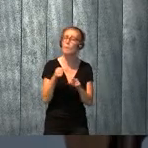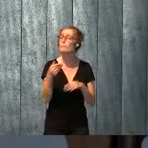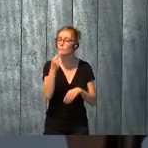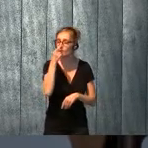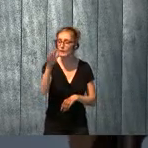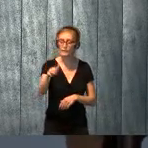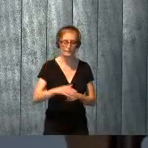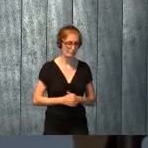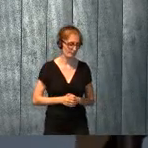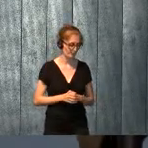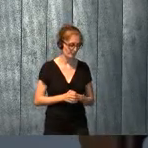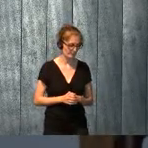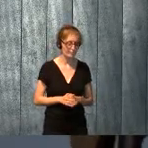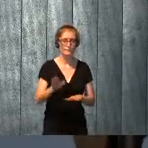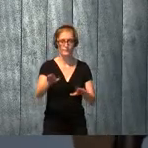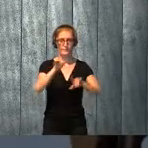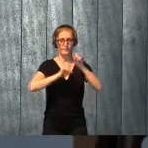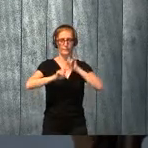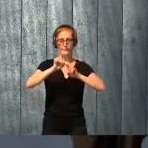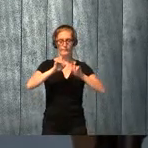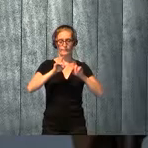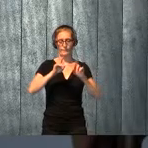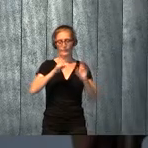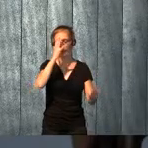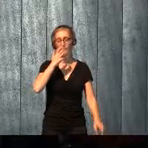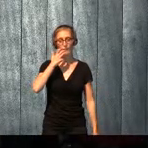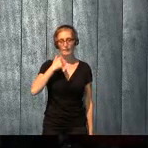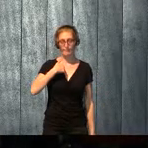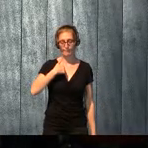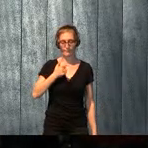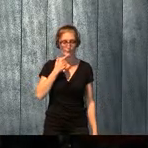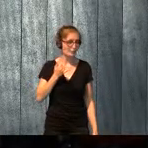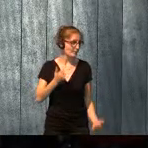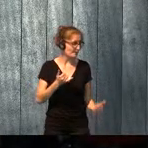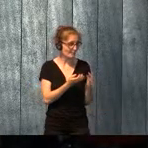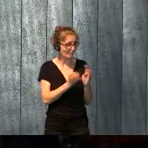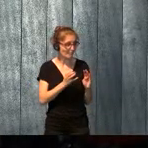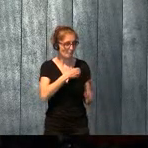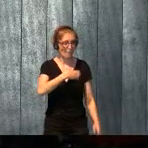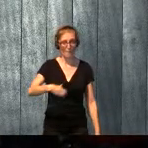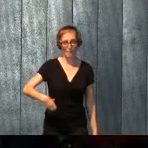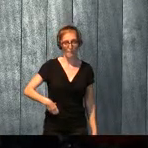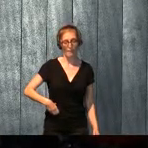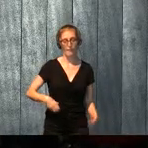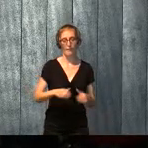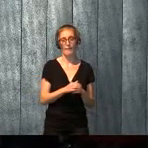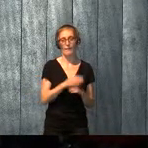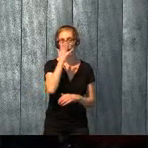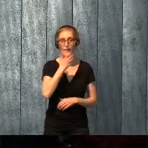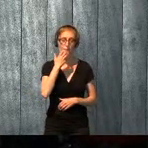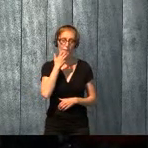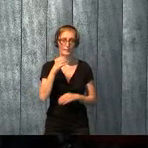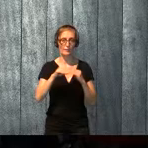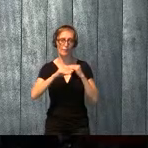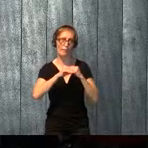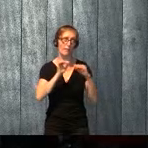ce que nous avons dit sur l'Afrique, parce que ça me tient beaucoup à cœur. Il y a ici plusieurs maires africains, subsahariens ou